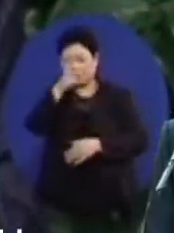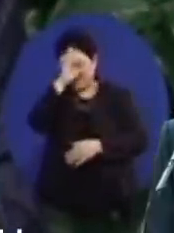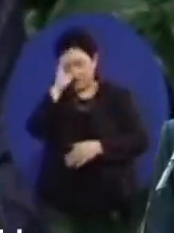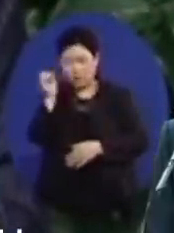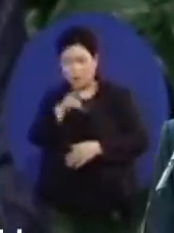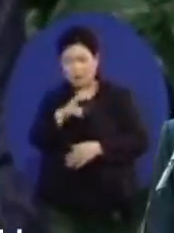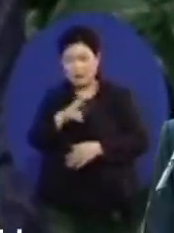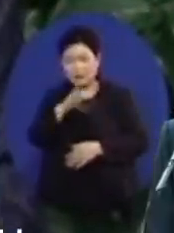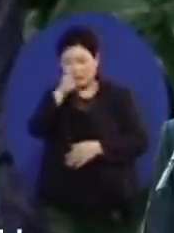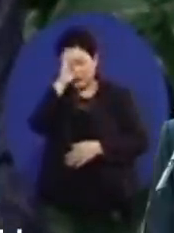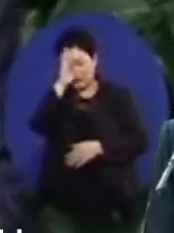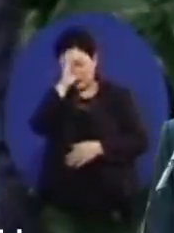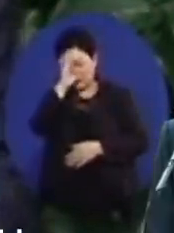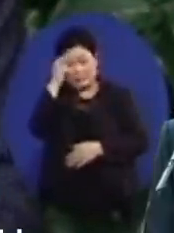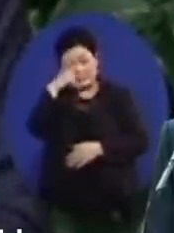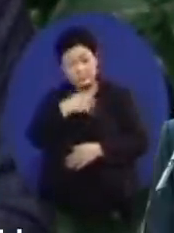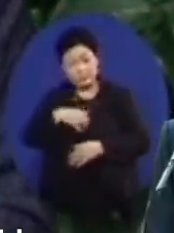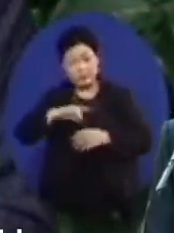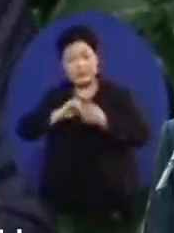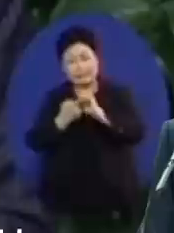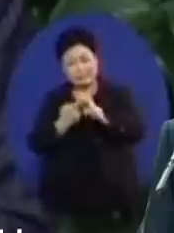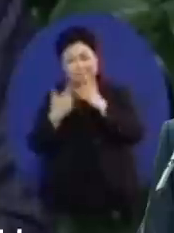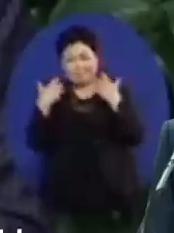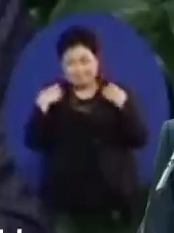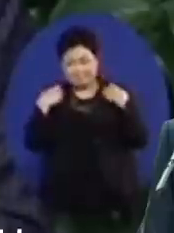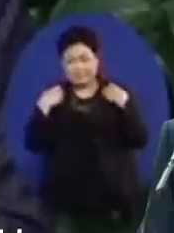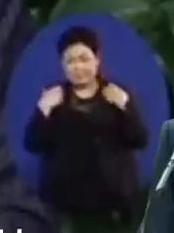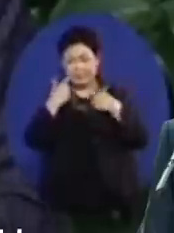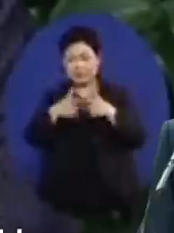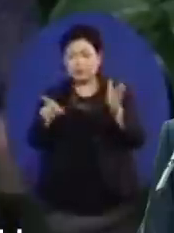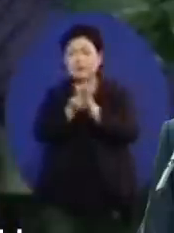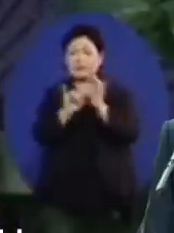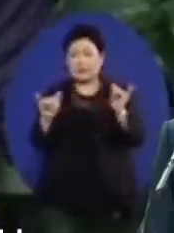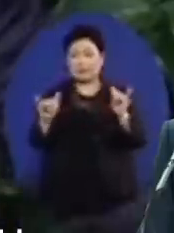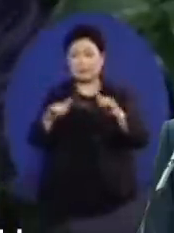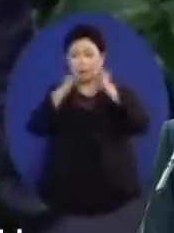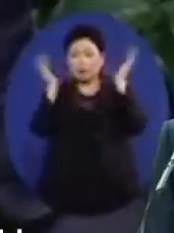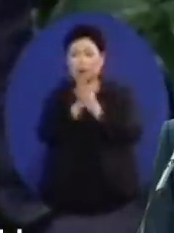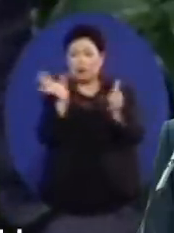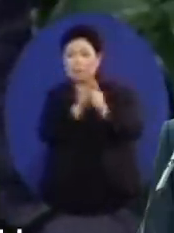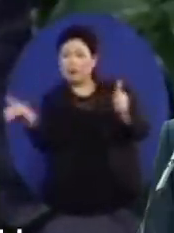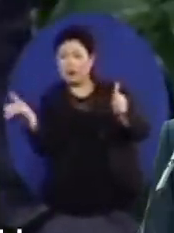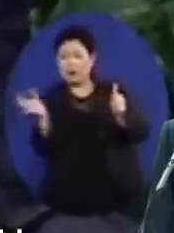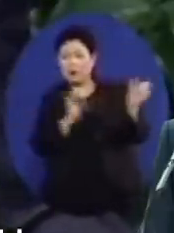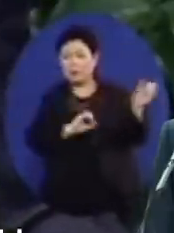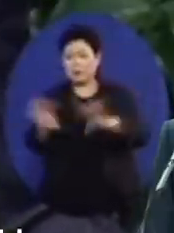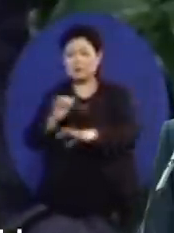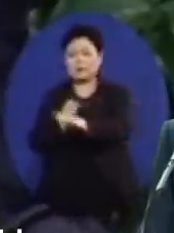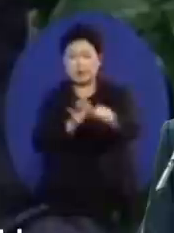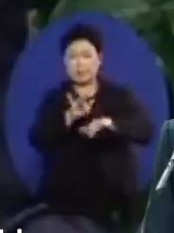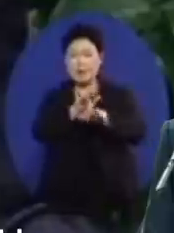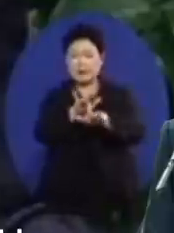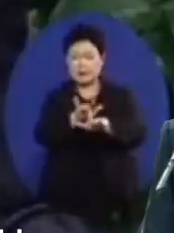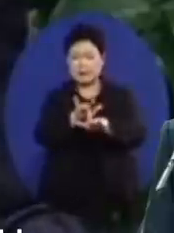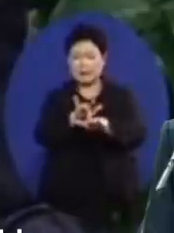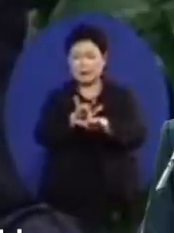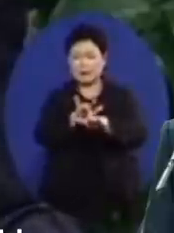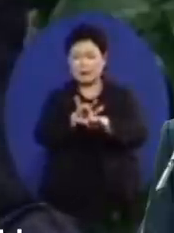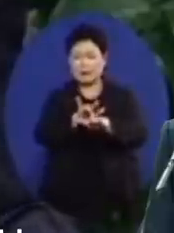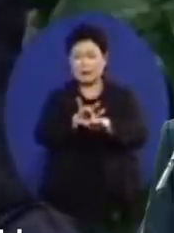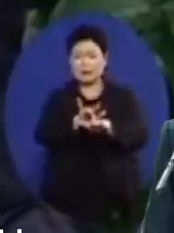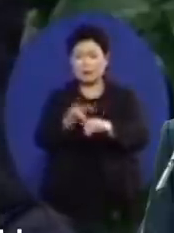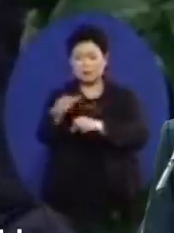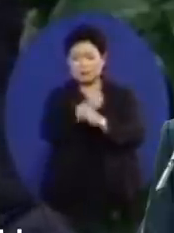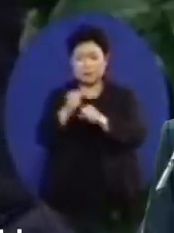그 질병으로 오는 슬픔도 다 당했으니 우리 예수 믿는 사람 틀어버려야 돼요. 그런 건 마귀가 그것을 가지고 묶어놓을 수